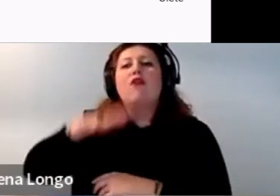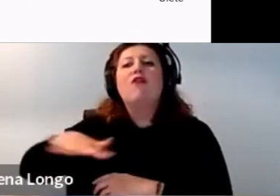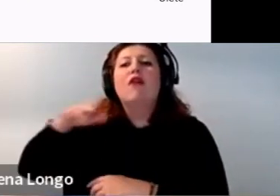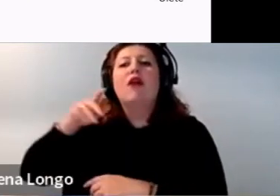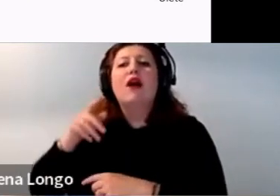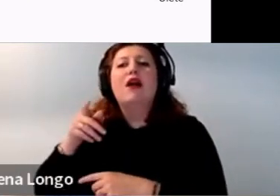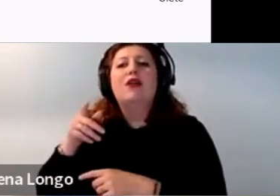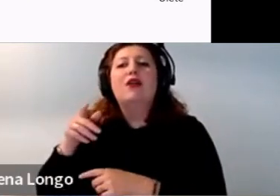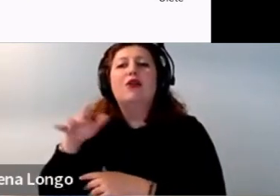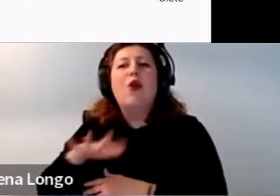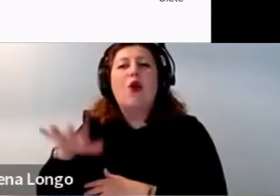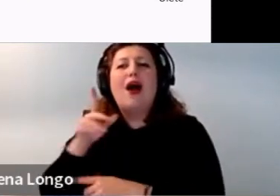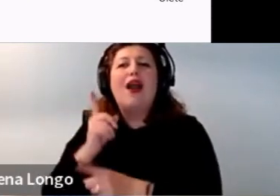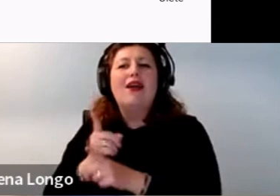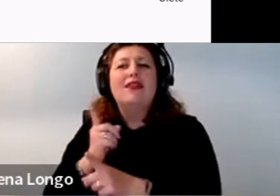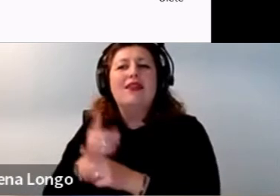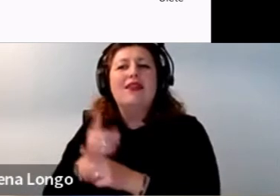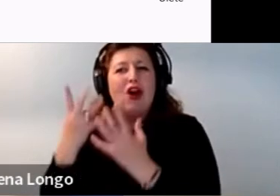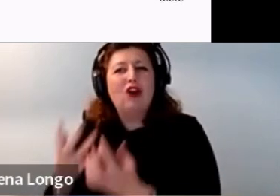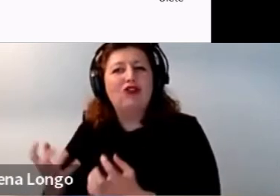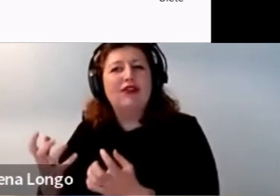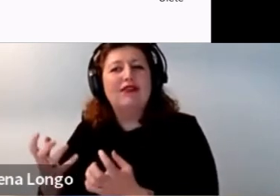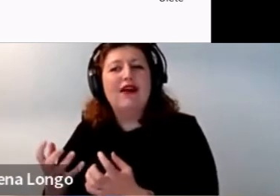stiamo intervenendo su scuole,